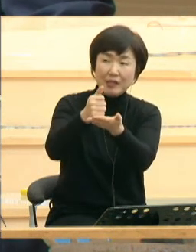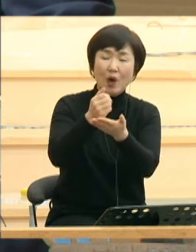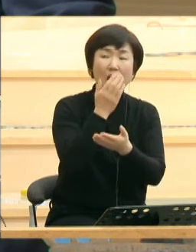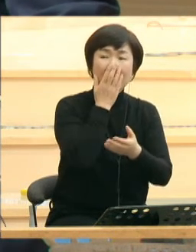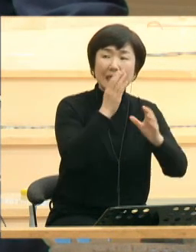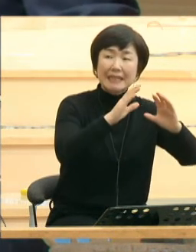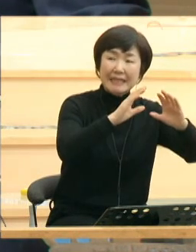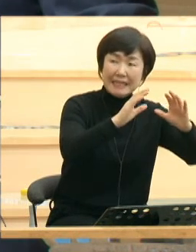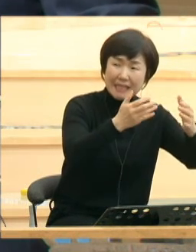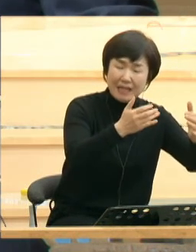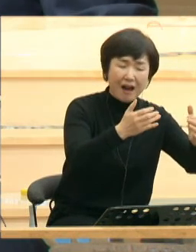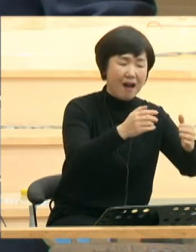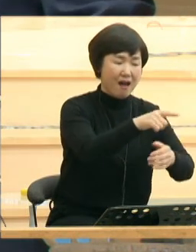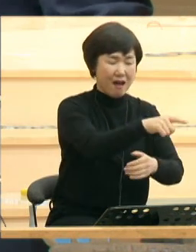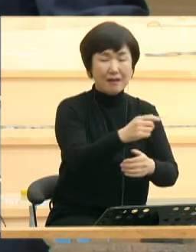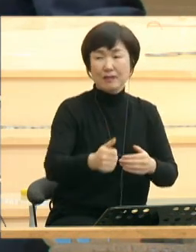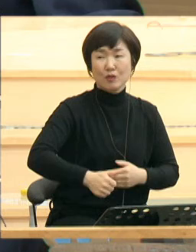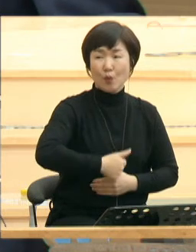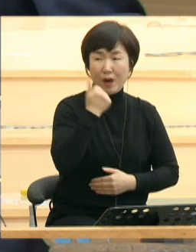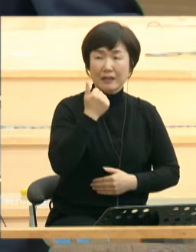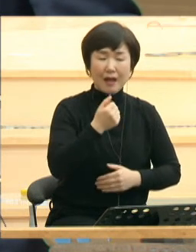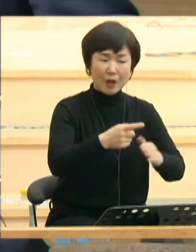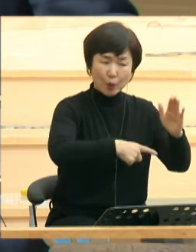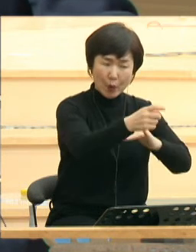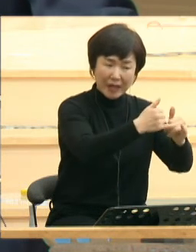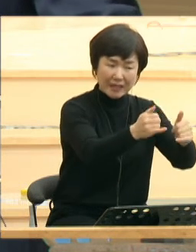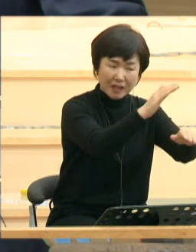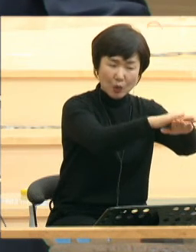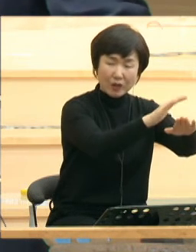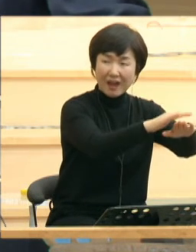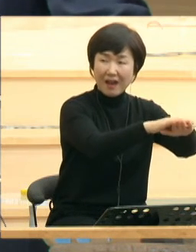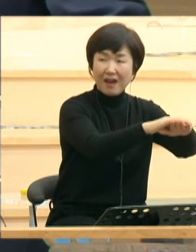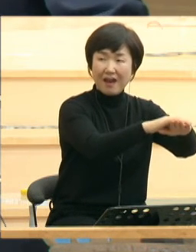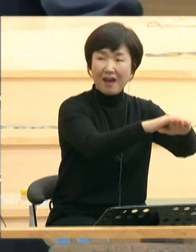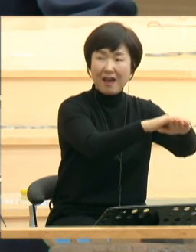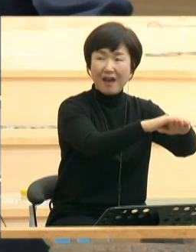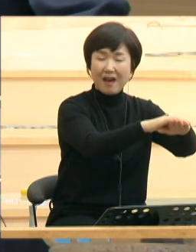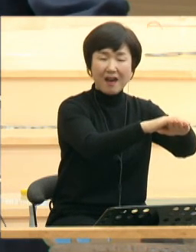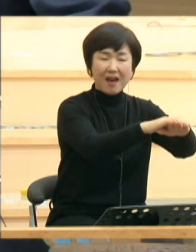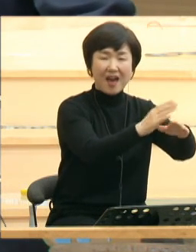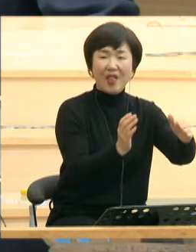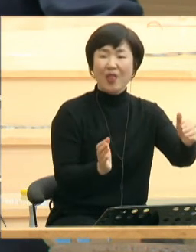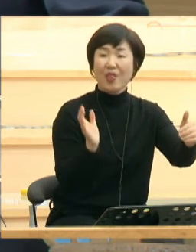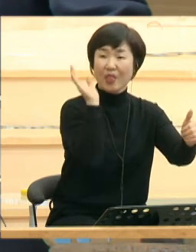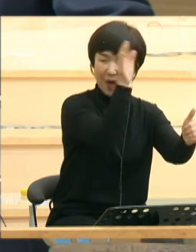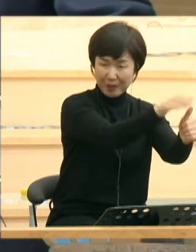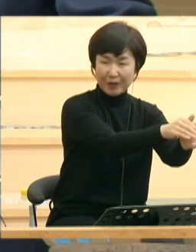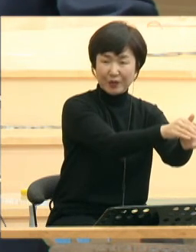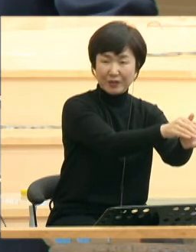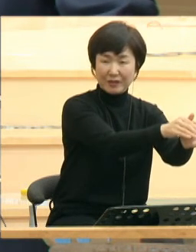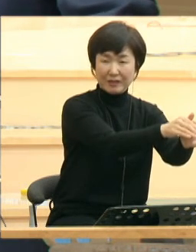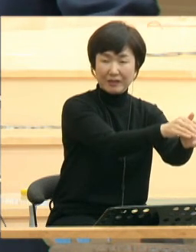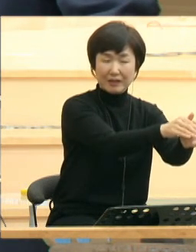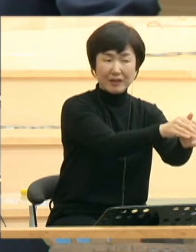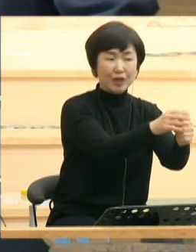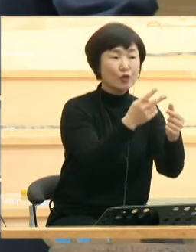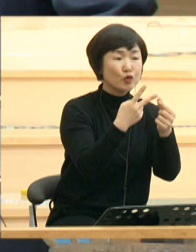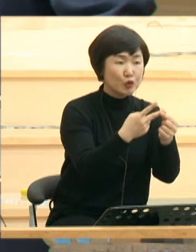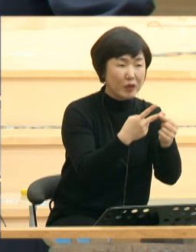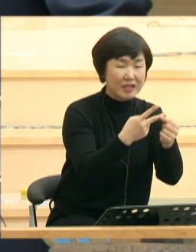이스라엘에게 진노하사 노력 하는 자 의 손에 첫번째 넘겨 주셨구요 2 번쩍